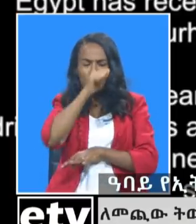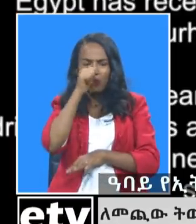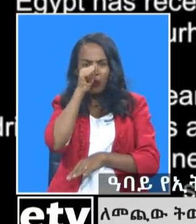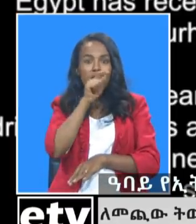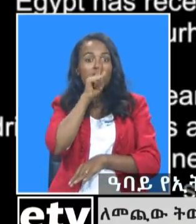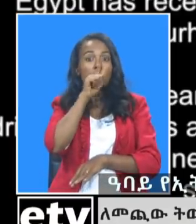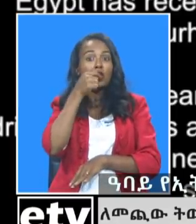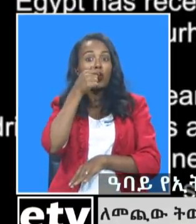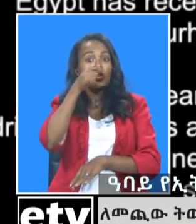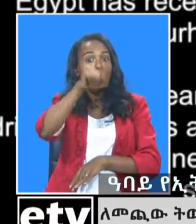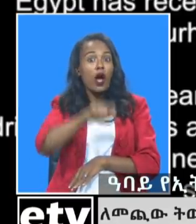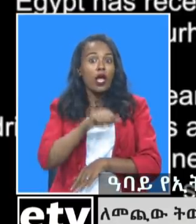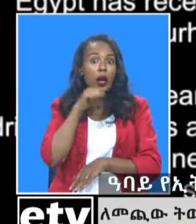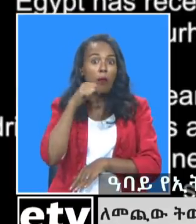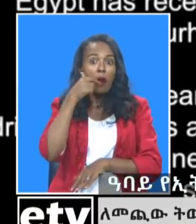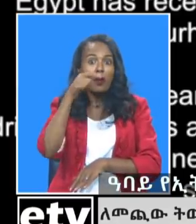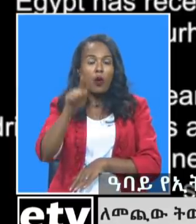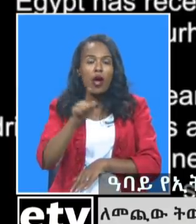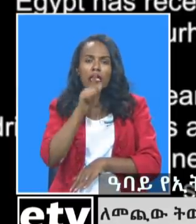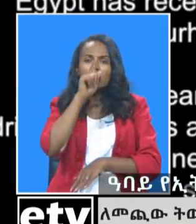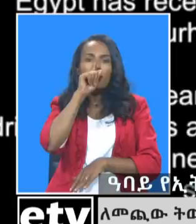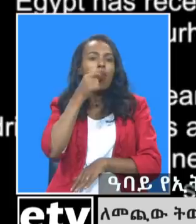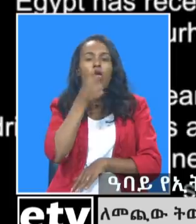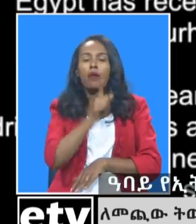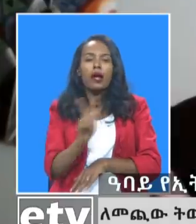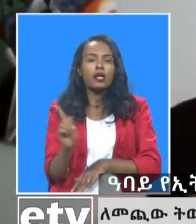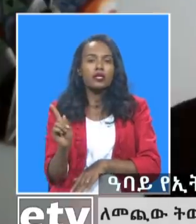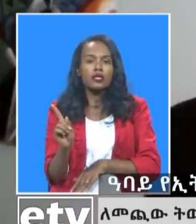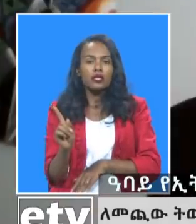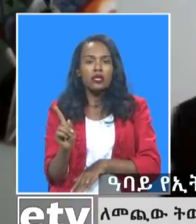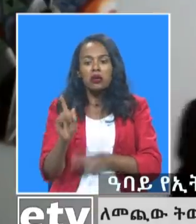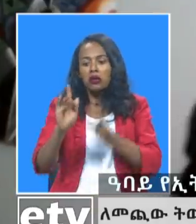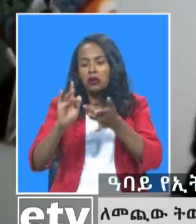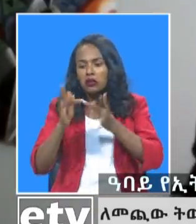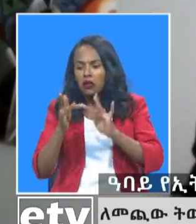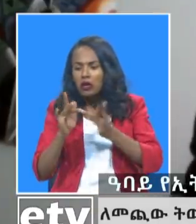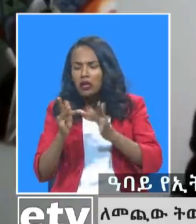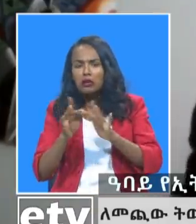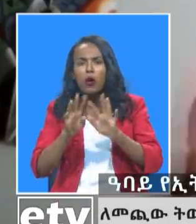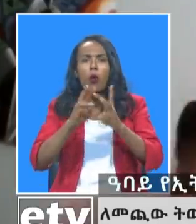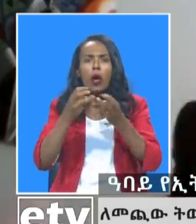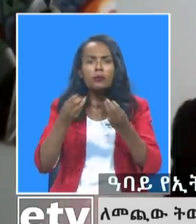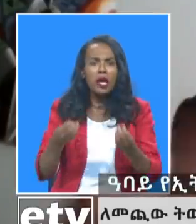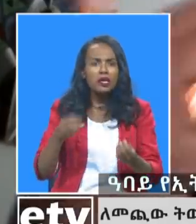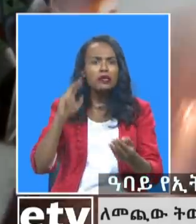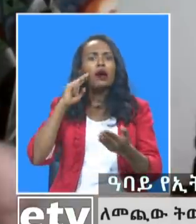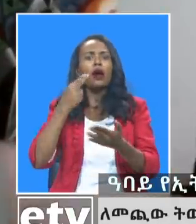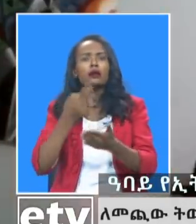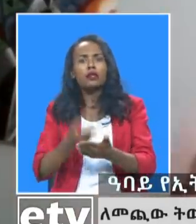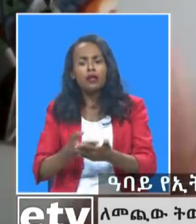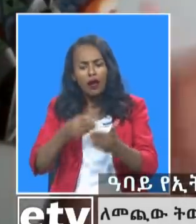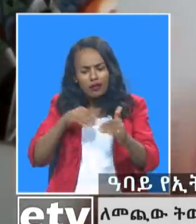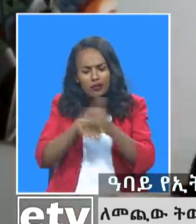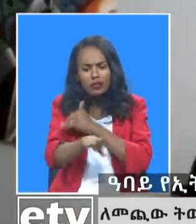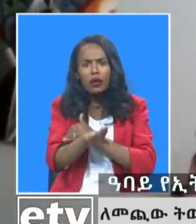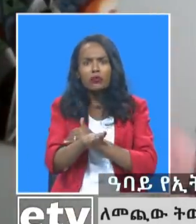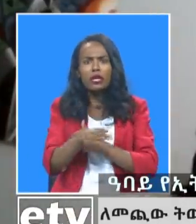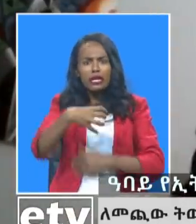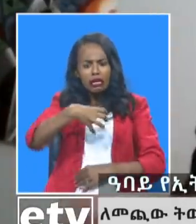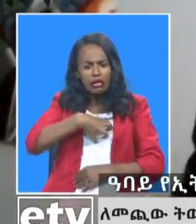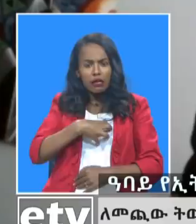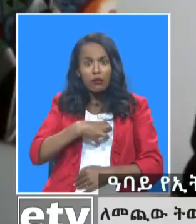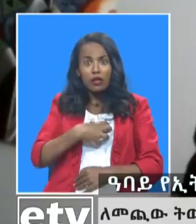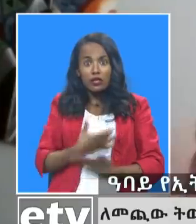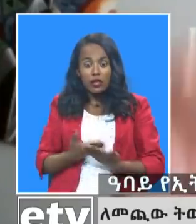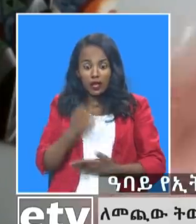ዝም ሊሏቸው አይገባም ብለዋል። ዝም አለ ማለት ኢንተርኔት ዌብሳይትም ጋዜጣውም ውስጥ ገብተን ቅር